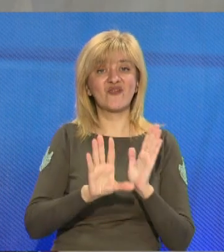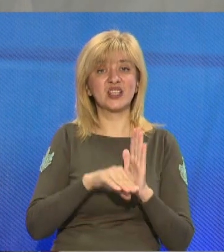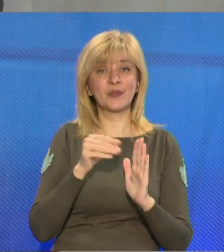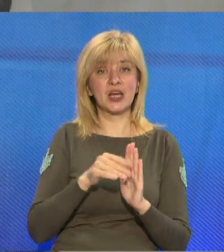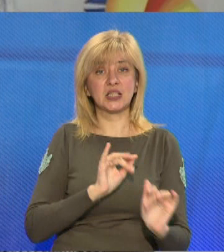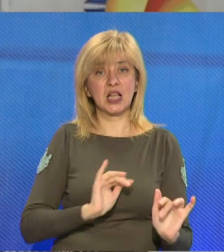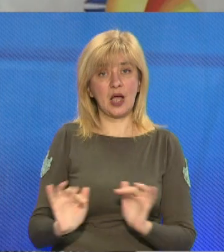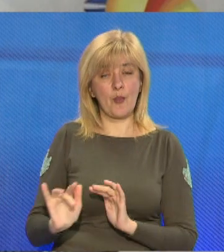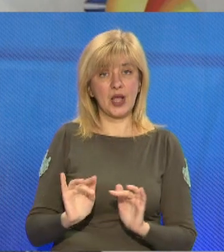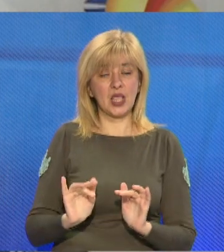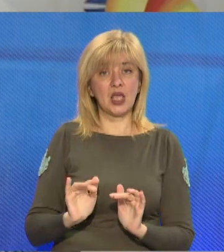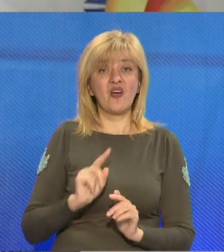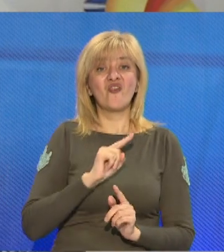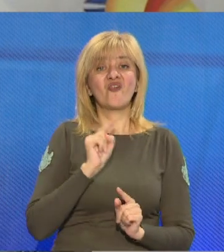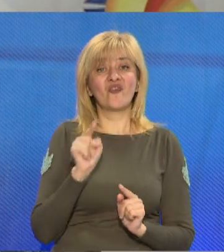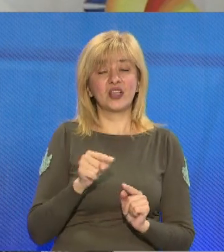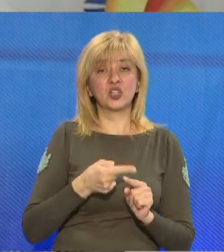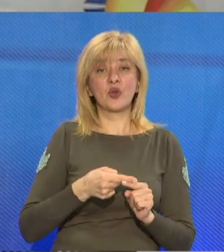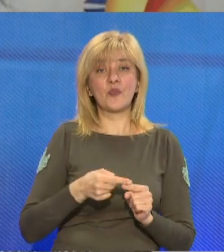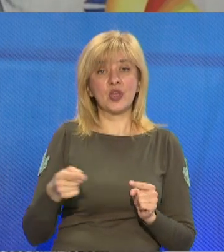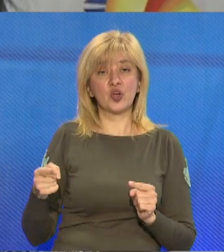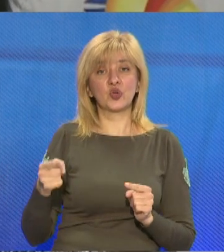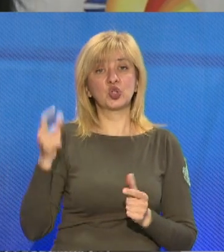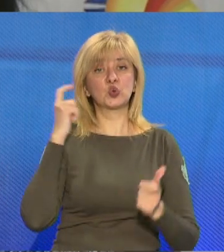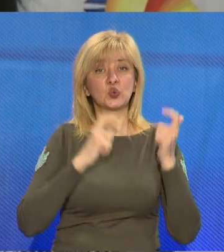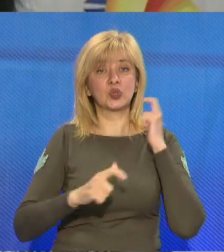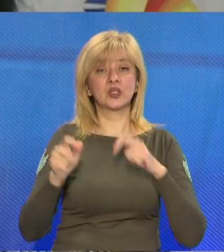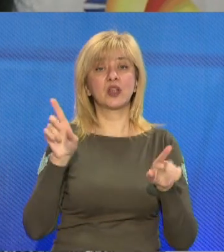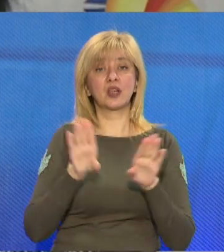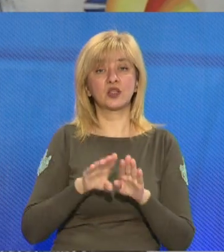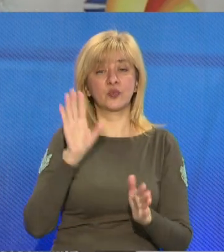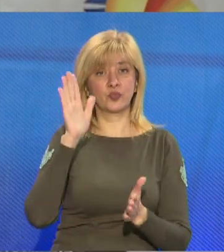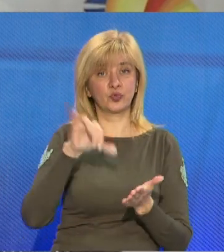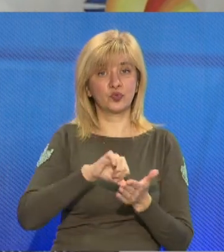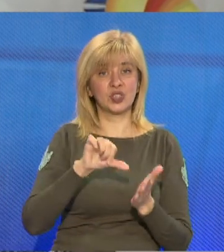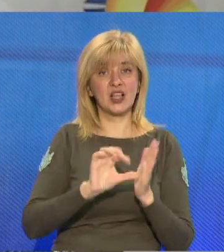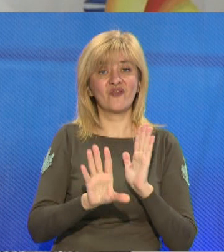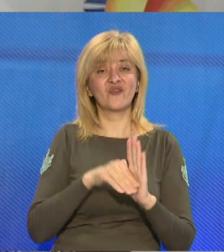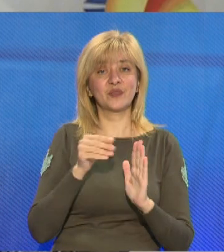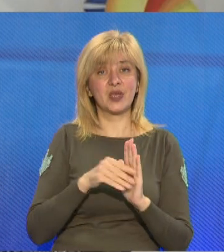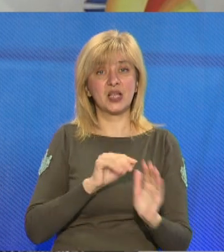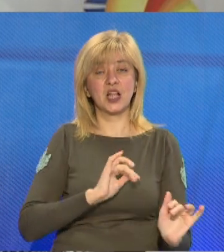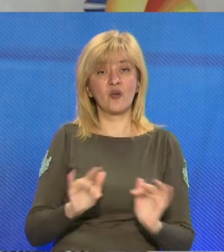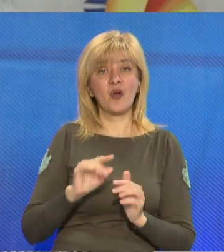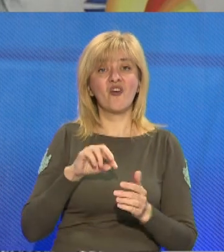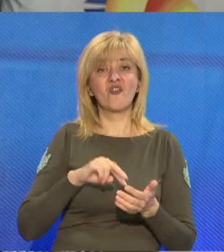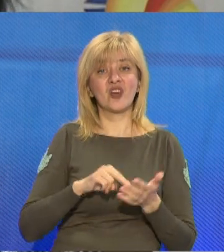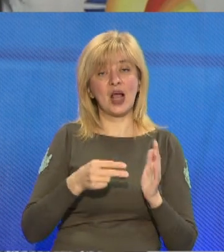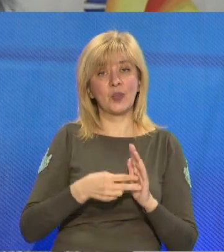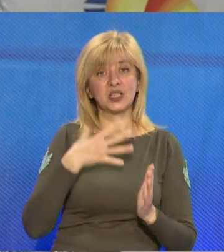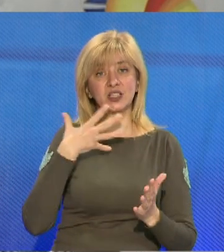избирательной кампании. В этот же период и студенты тоже примут участие в избирательной кампании, но уже в рамках